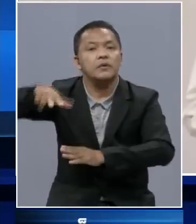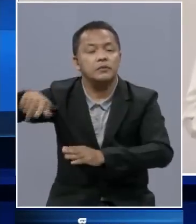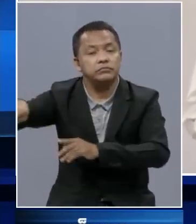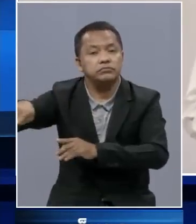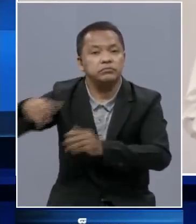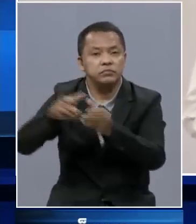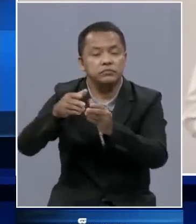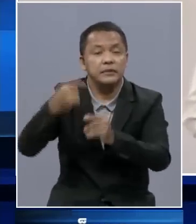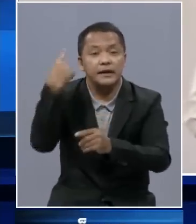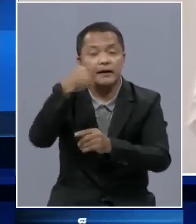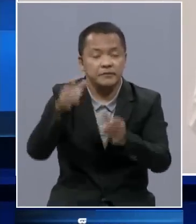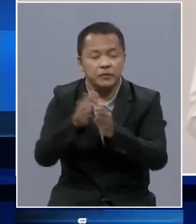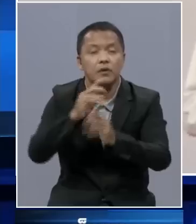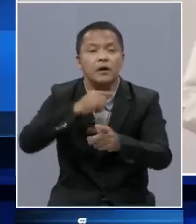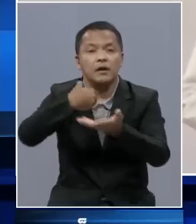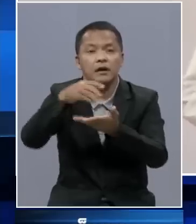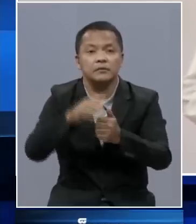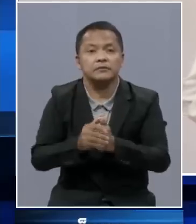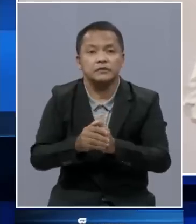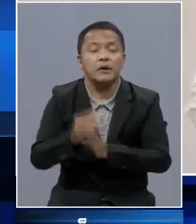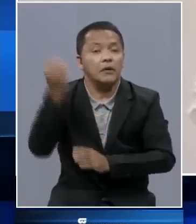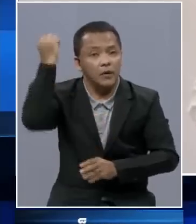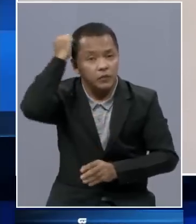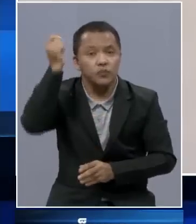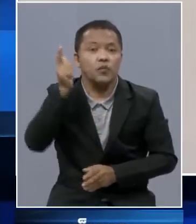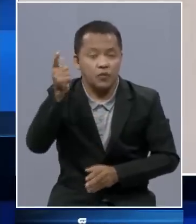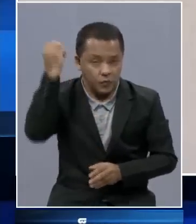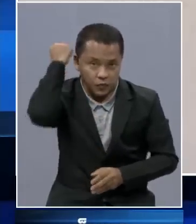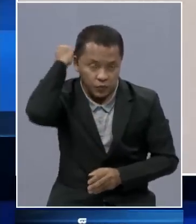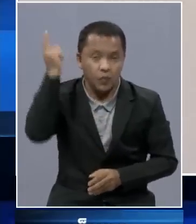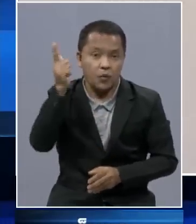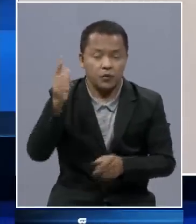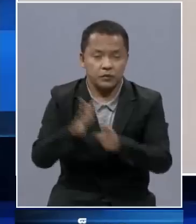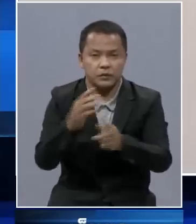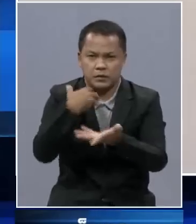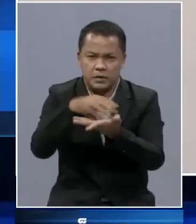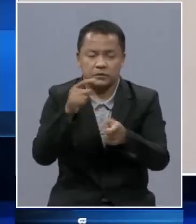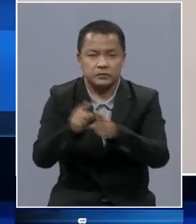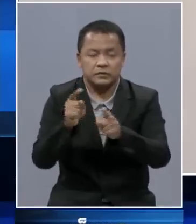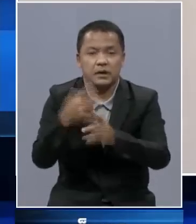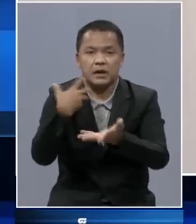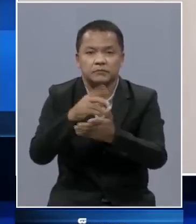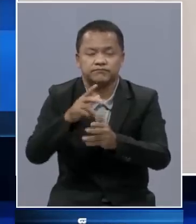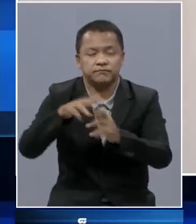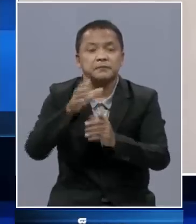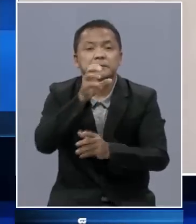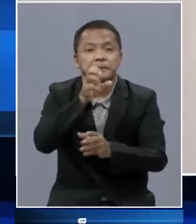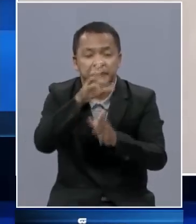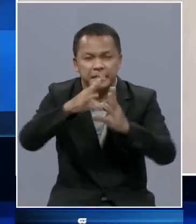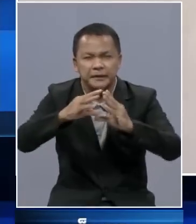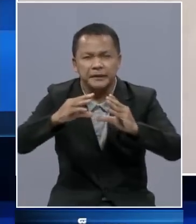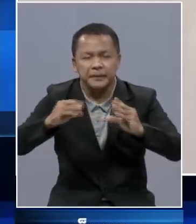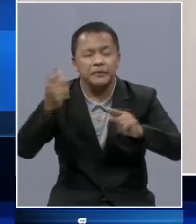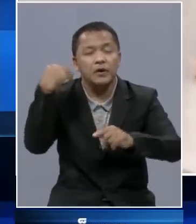กส้มหล่นคนนั้นคุณผู้ชมคะมีการพูดถึงคนนี้เลยนะคะคุณอุ๊งอิ๊งแพทองธารชินวัตรล่าสุดเนี่ยเห็นความเคลื่อนไหวการเมืองเนี่ยคือเงียบไปนะคือก่อนห